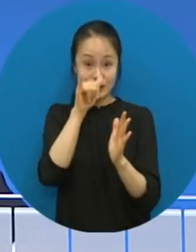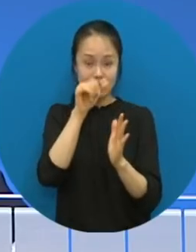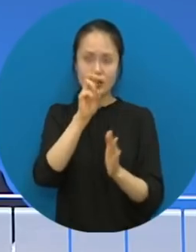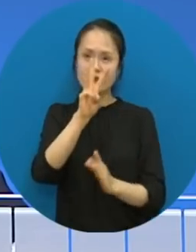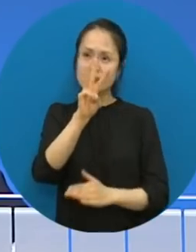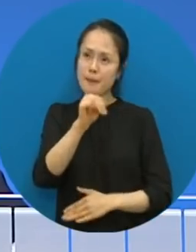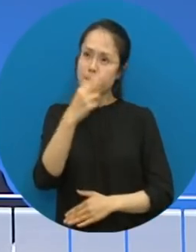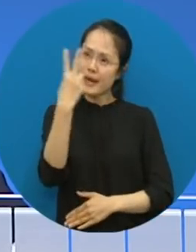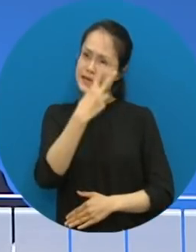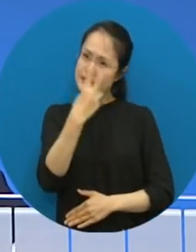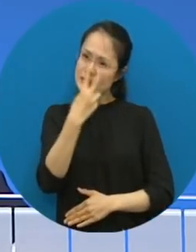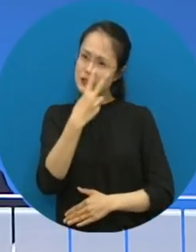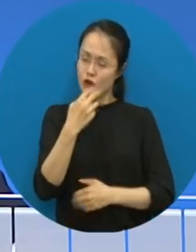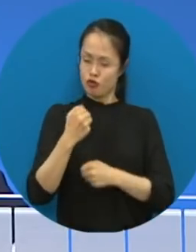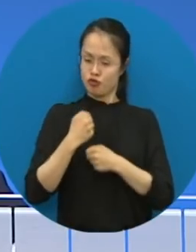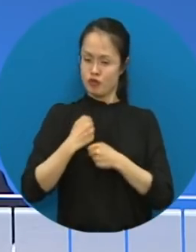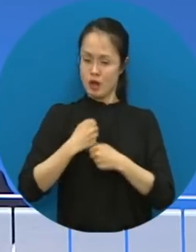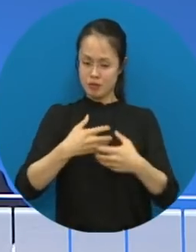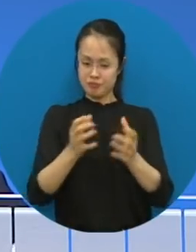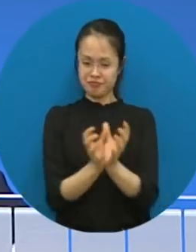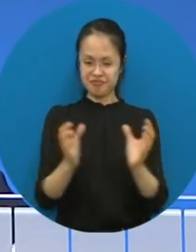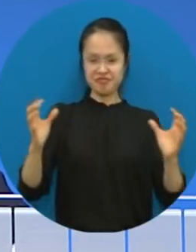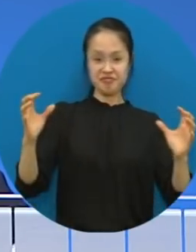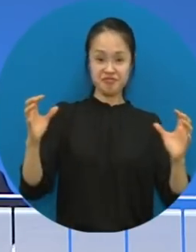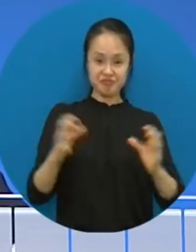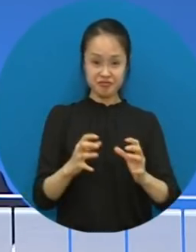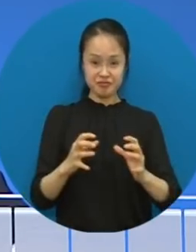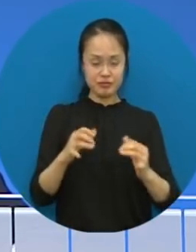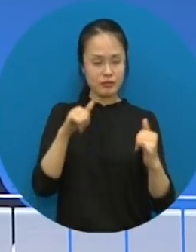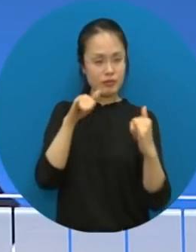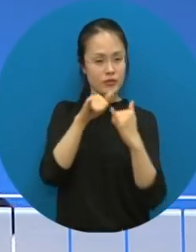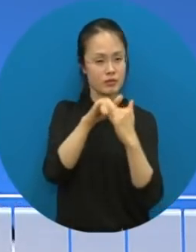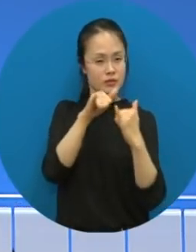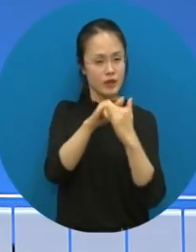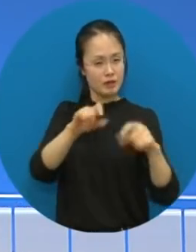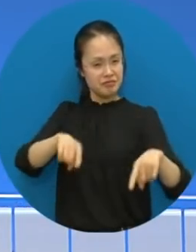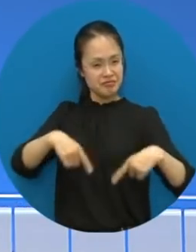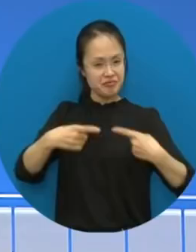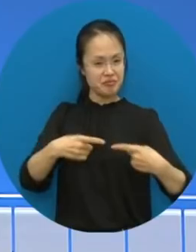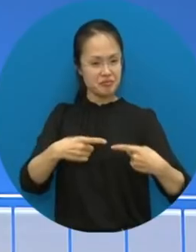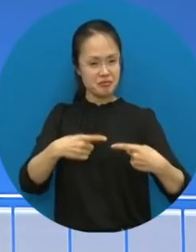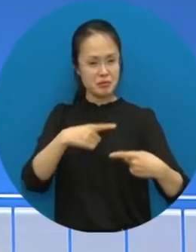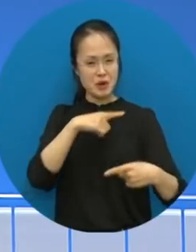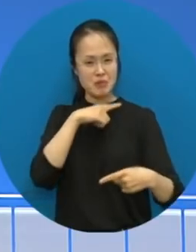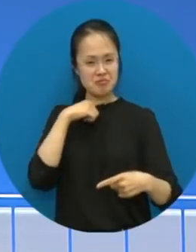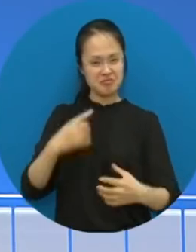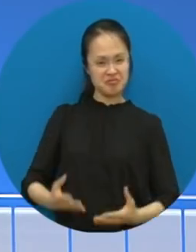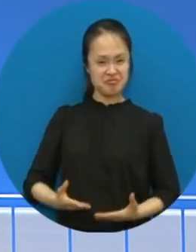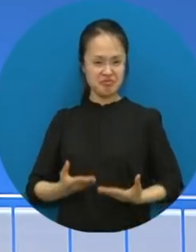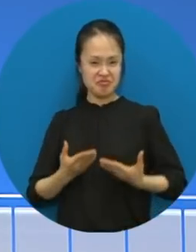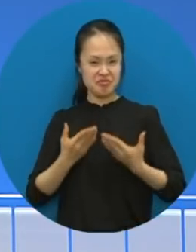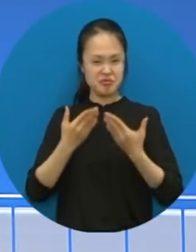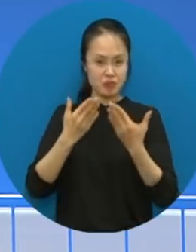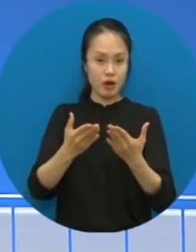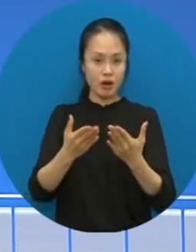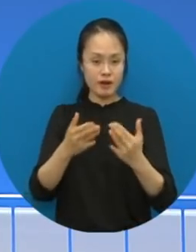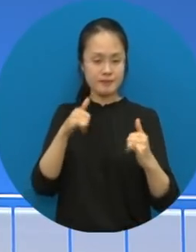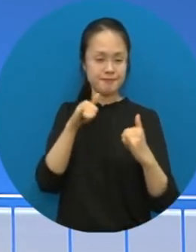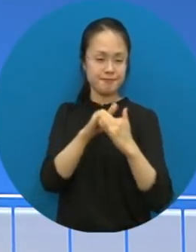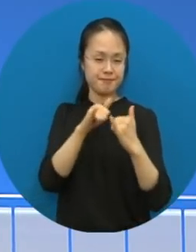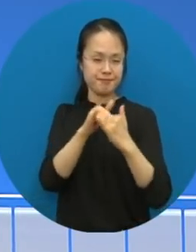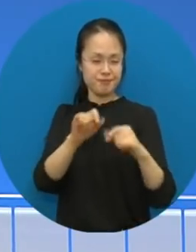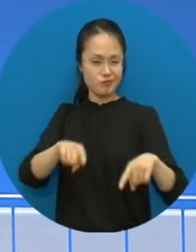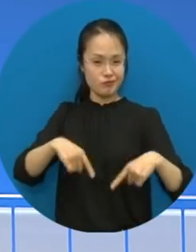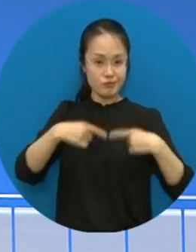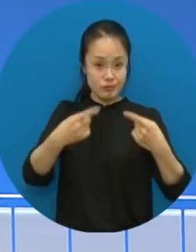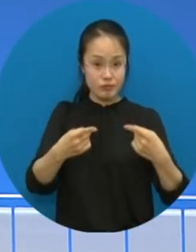모였죠. 정말 뭐 전쟁에 참여한 거니까 나름 목숨 건 거 아니겠습니까? 근데 하나님께서 그들을 보시고